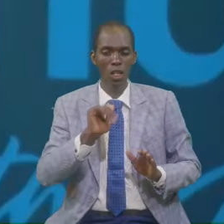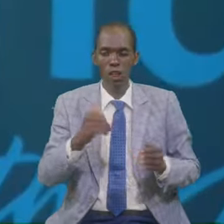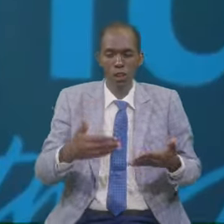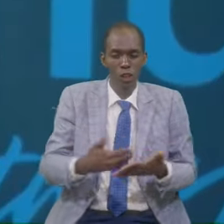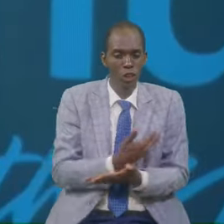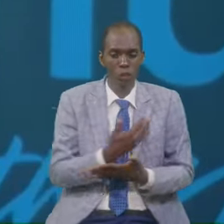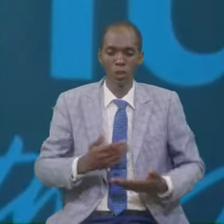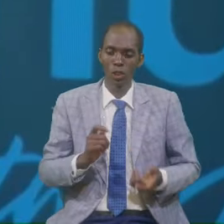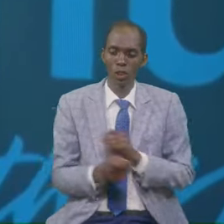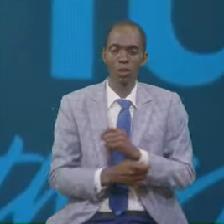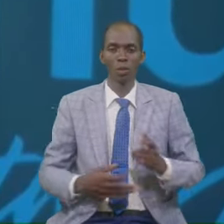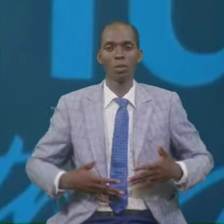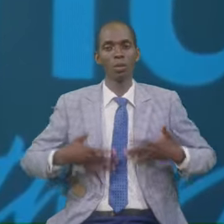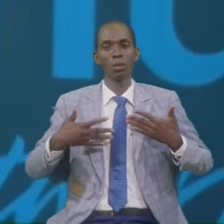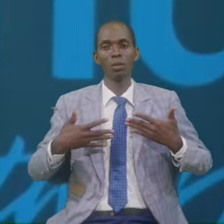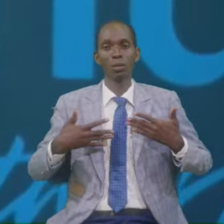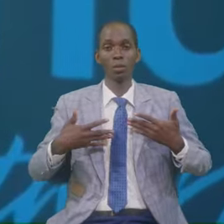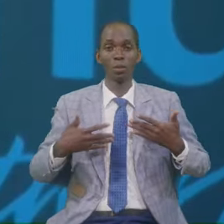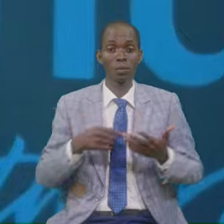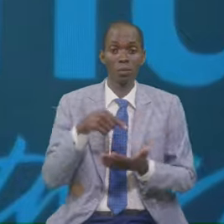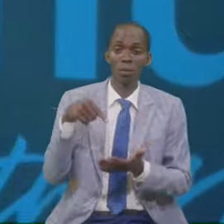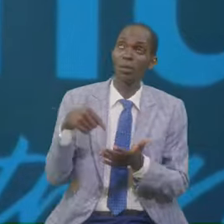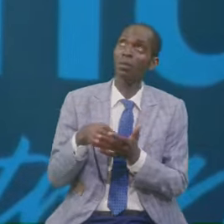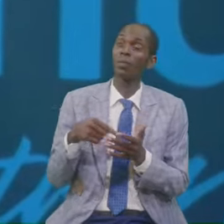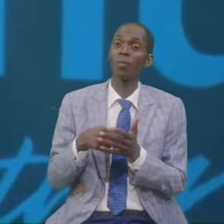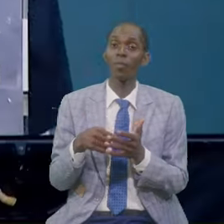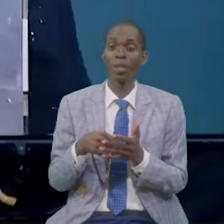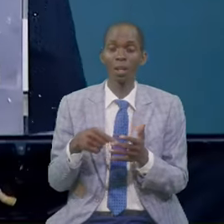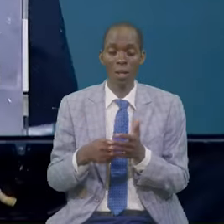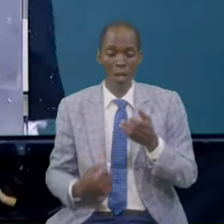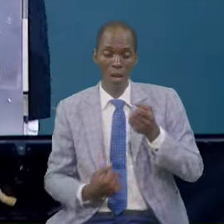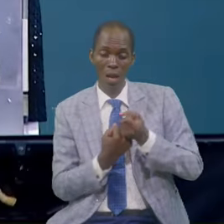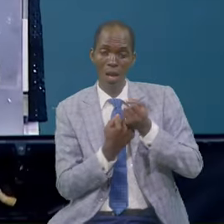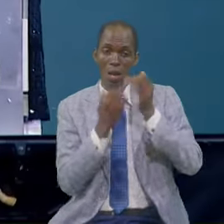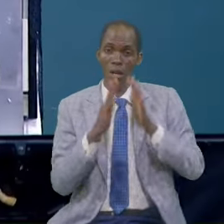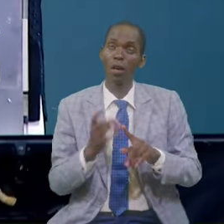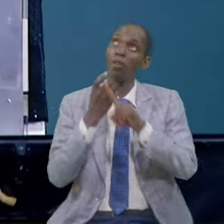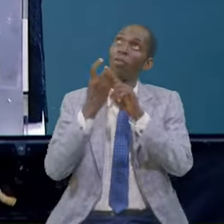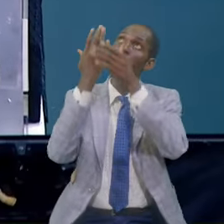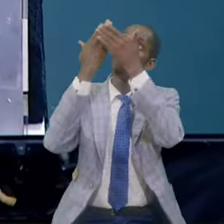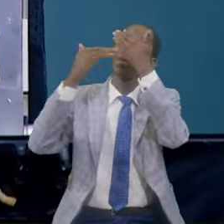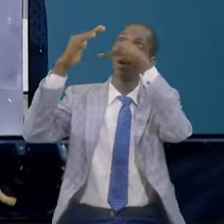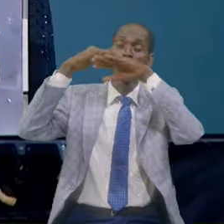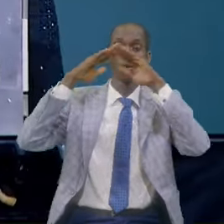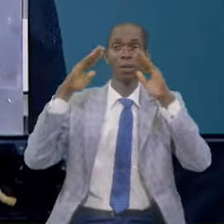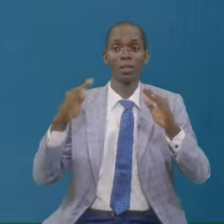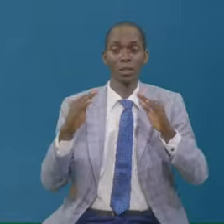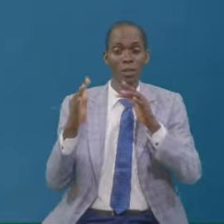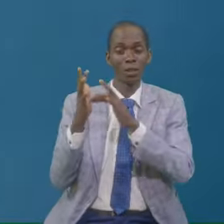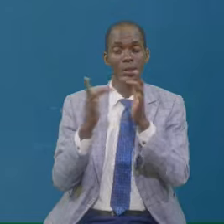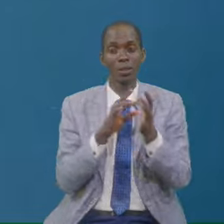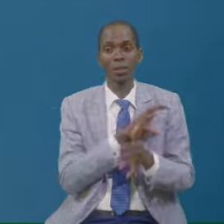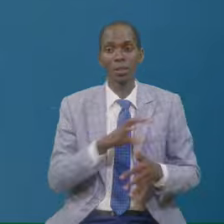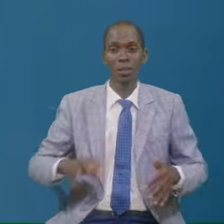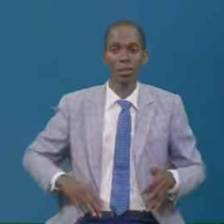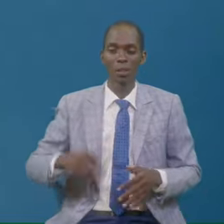నూతన జీవాన్ని ఇవ్వలేడు. Advocate from heaven, అయితే పరలోకపు ఈ న్యాయవాది Jesus Christ the